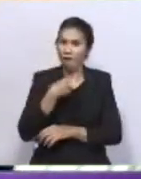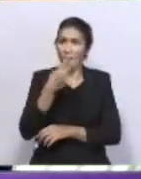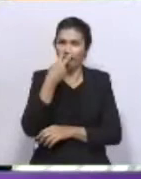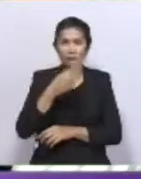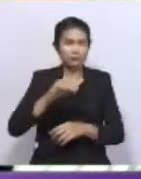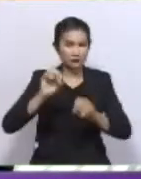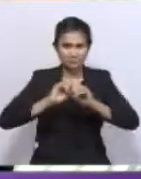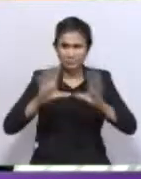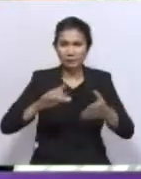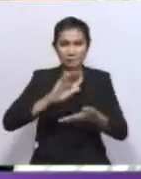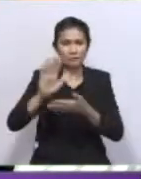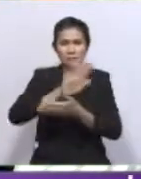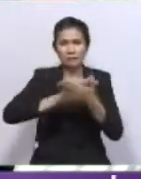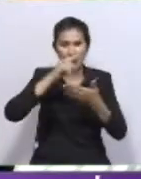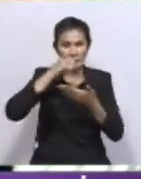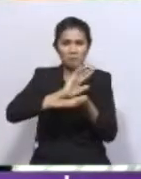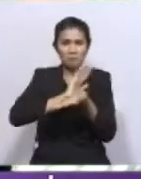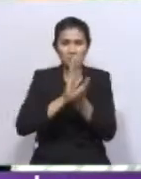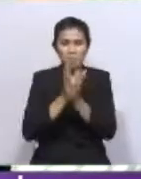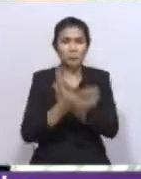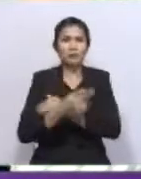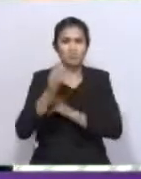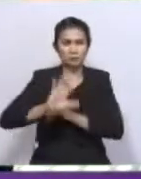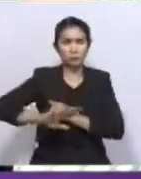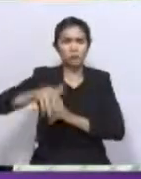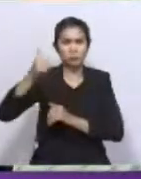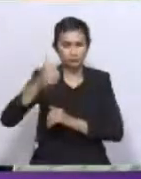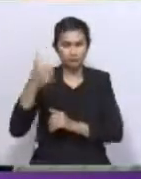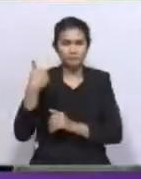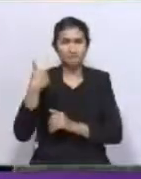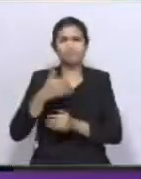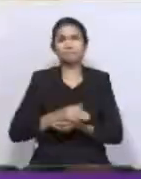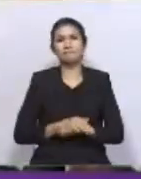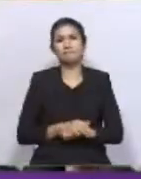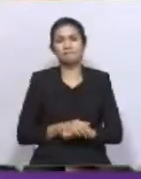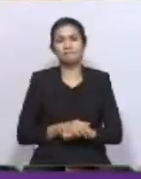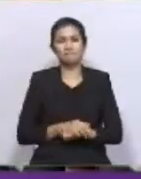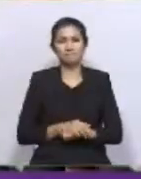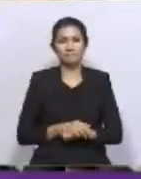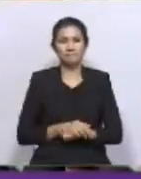แปลงของเศรษฐกิจไทยไปในทิศทางที่ดีมากยิ่งขึ้น